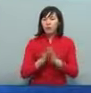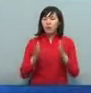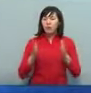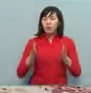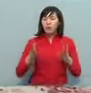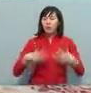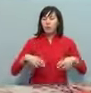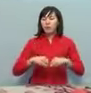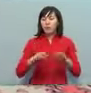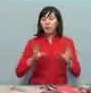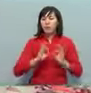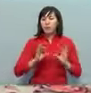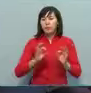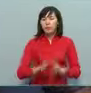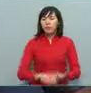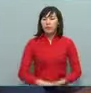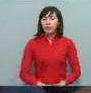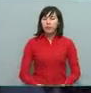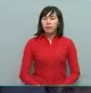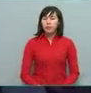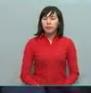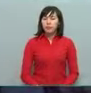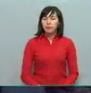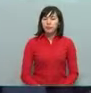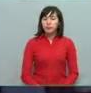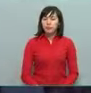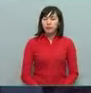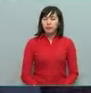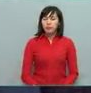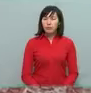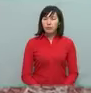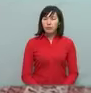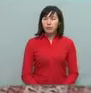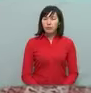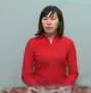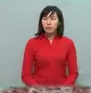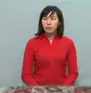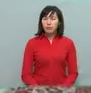қартана. Қазығұрт ауданынан Динар Нақыпбек, Ардақ Байтүгелова, Нұржігіт Барпиев, Тұран Ньюс.